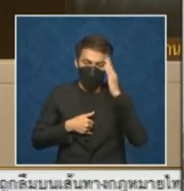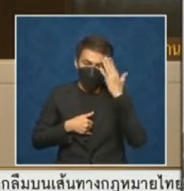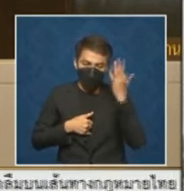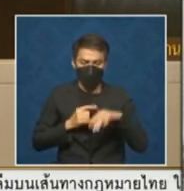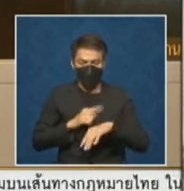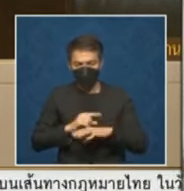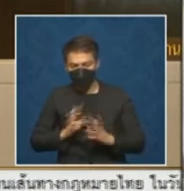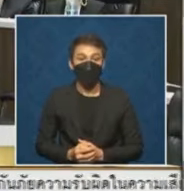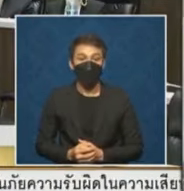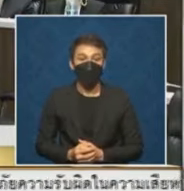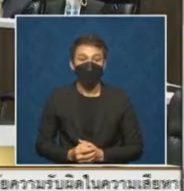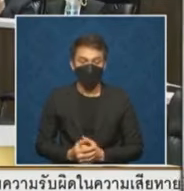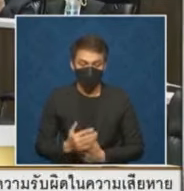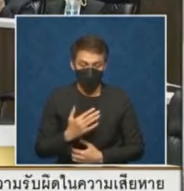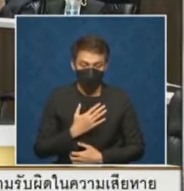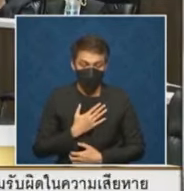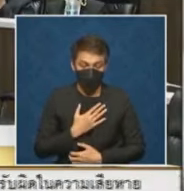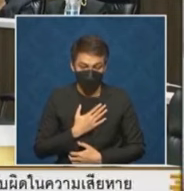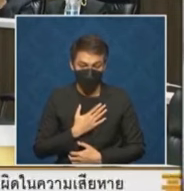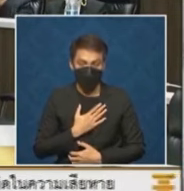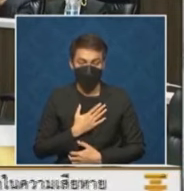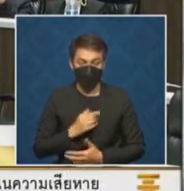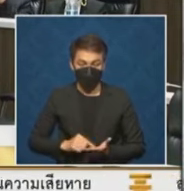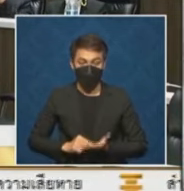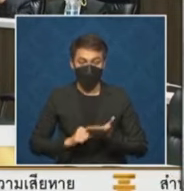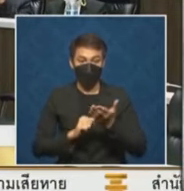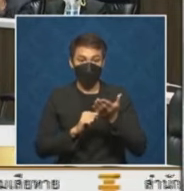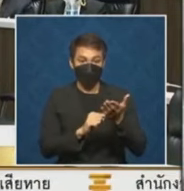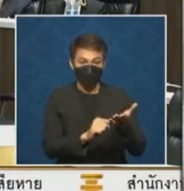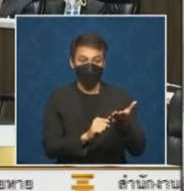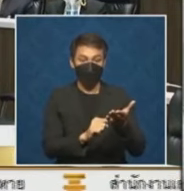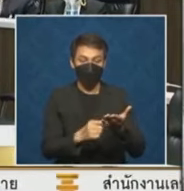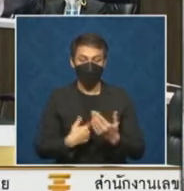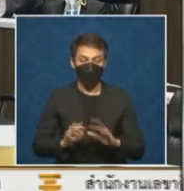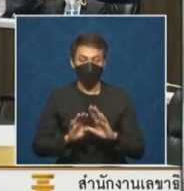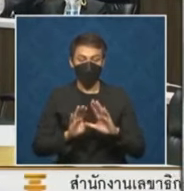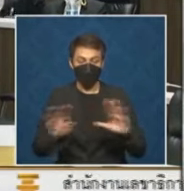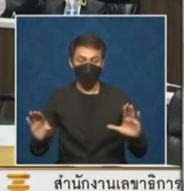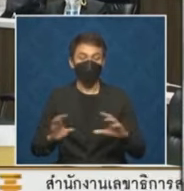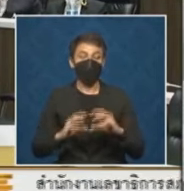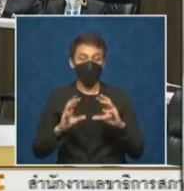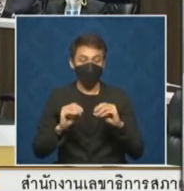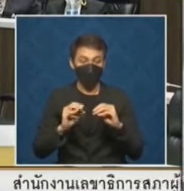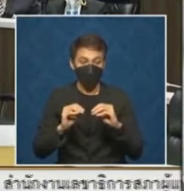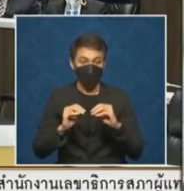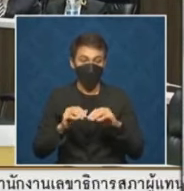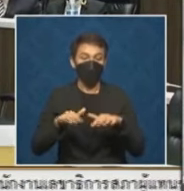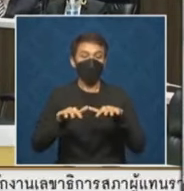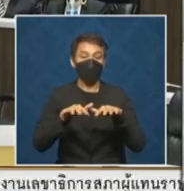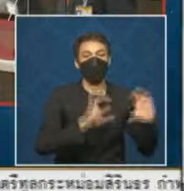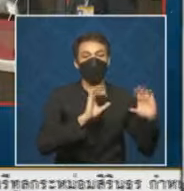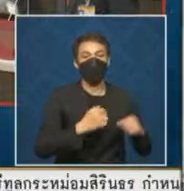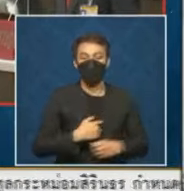วตจากเหตุการณ์จริงแต่ละครั้งโดยอย่างประชาธิปัตย์เนี่ยสอสอส่วนหนึ่งตายตัวไม่โหวตให้เล